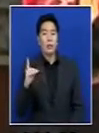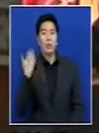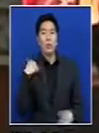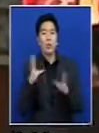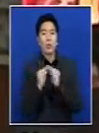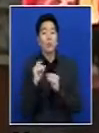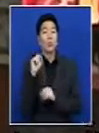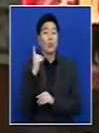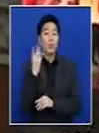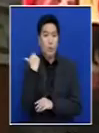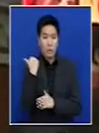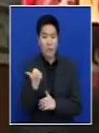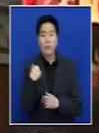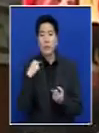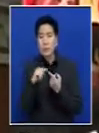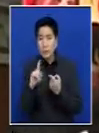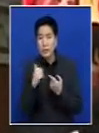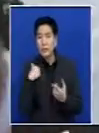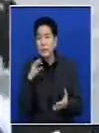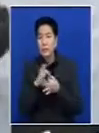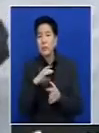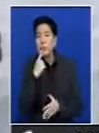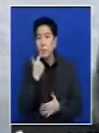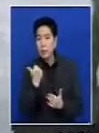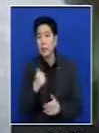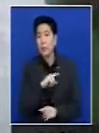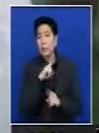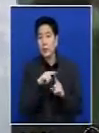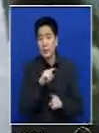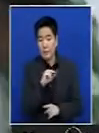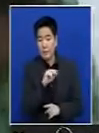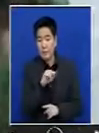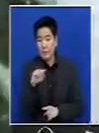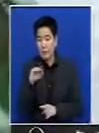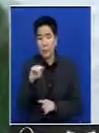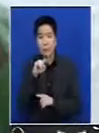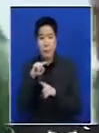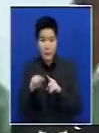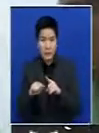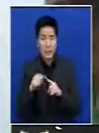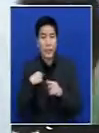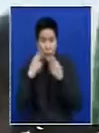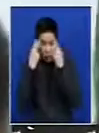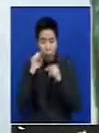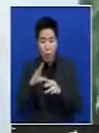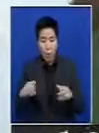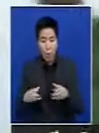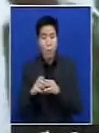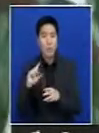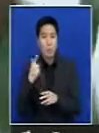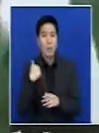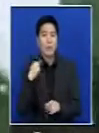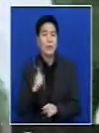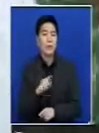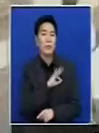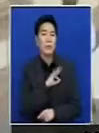มื่อวันศุกร์นอกจากนี้นายวินเต็งยังบอกด้วยนะคะว่า 30 จนถึง 40% ของรัฐมนตรีในรัฐบาลชุดใหม่จะเป็นสม